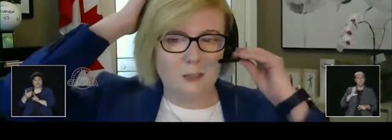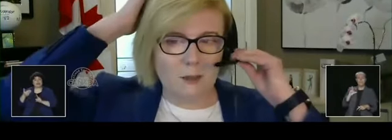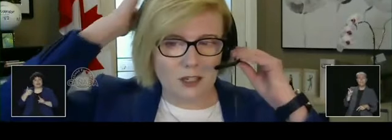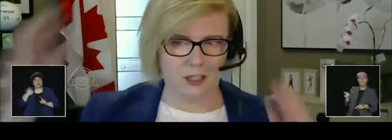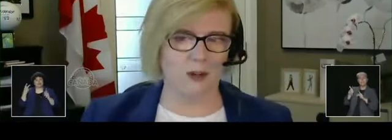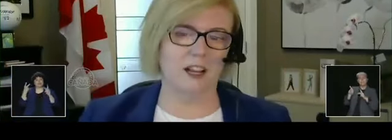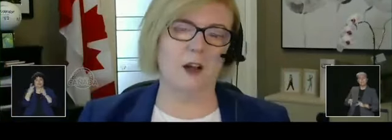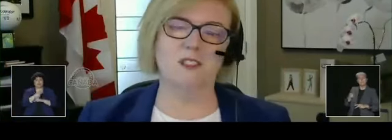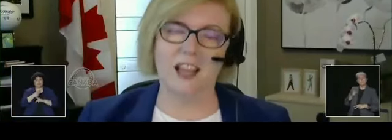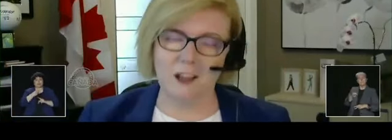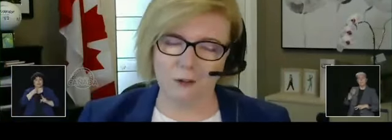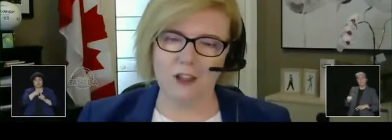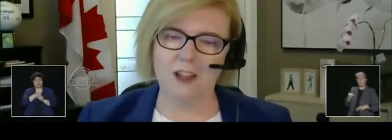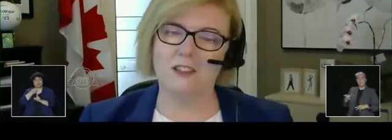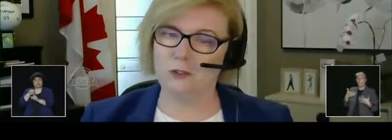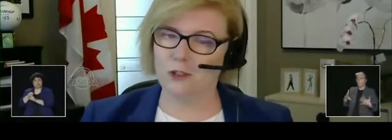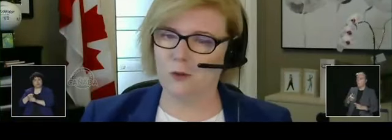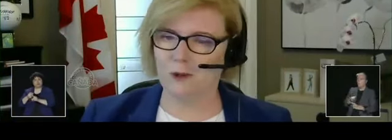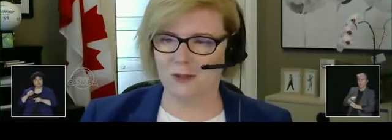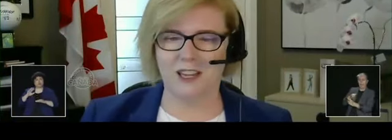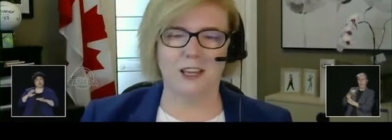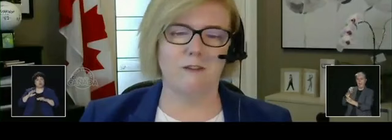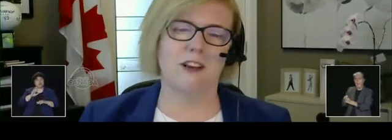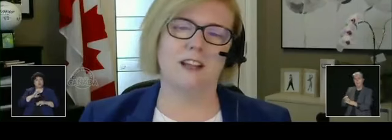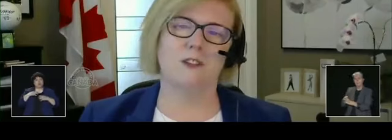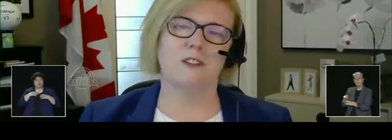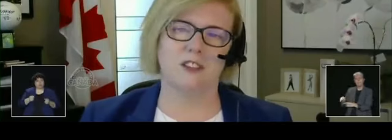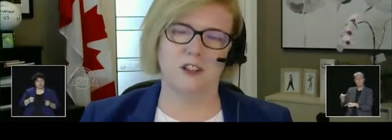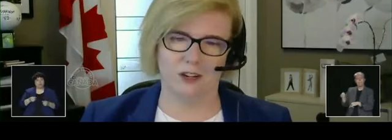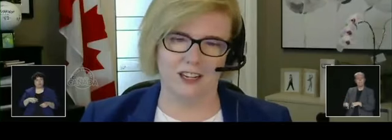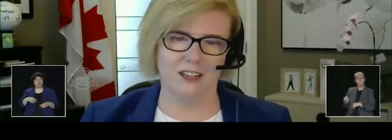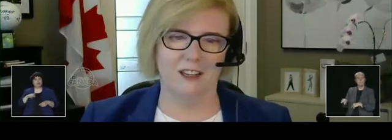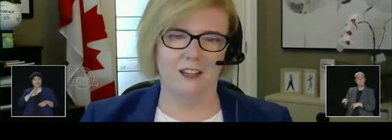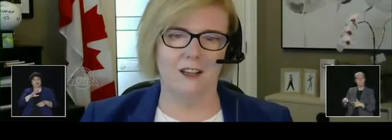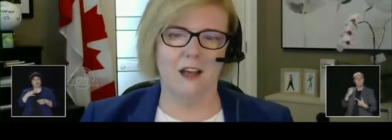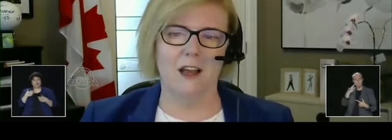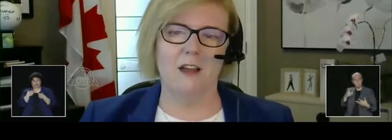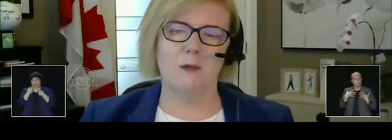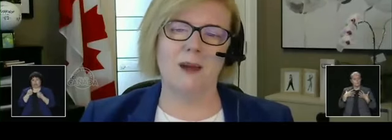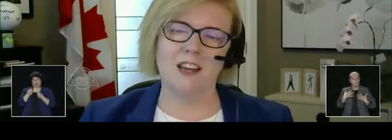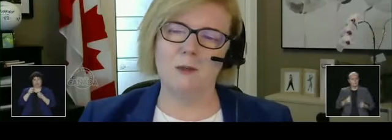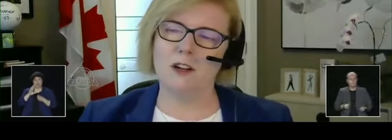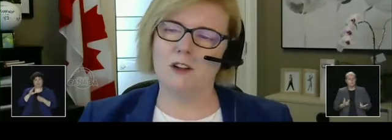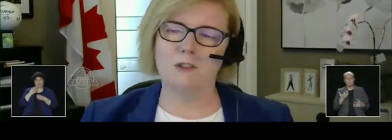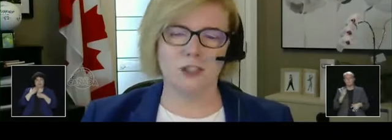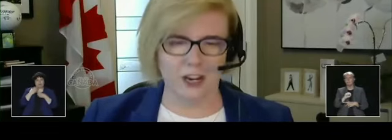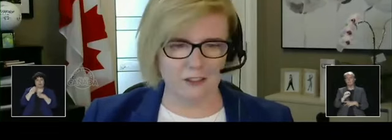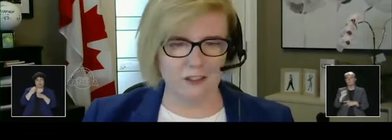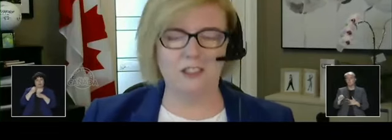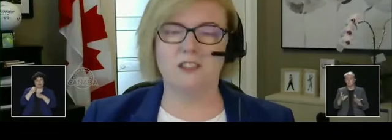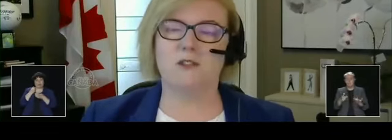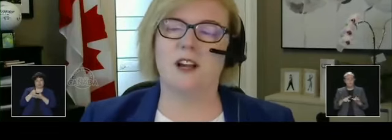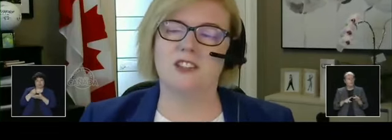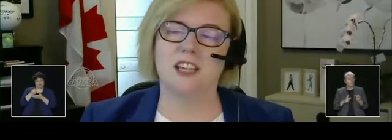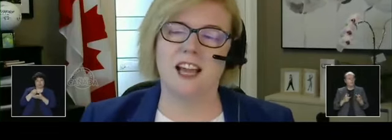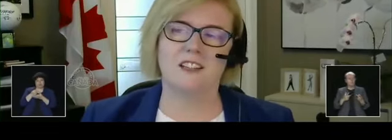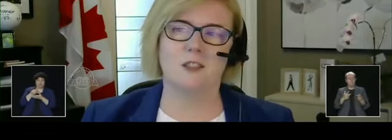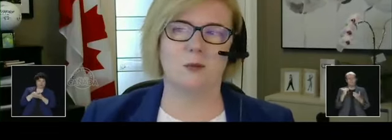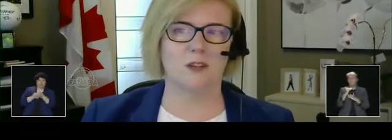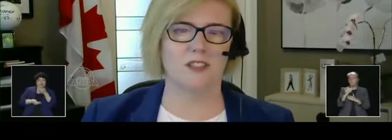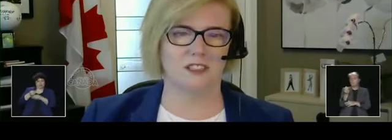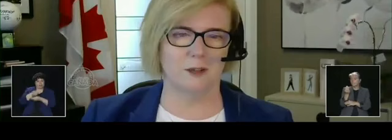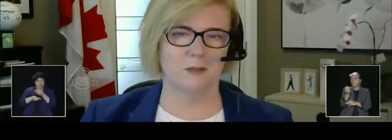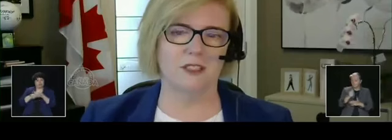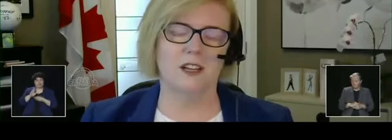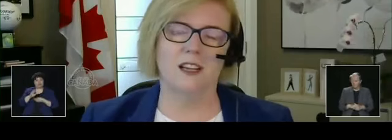impacted, especially when it comes to health, social well-being, and financial security. The pandemic also challenged and stretched